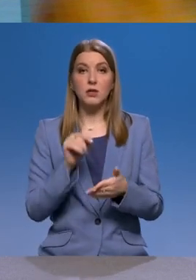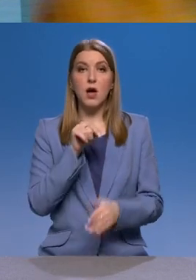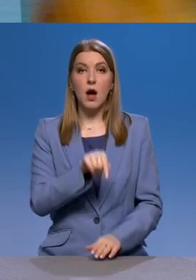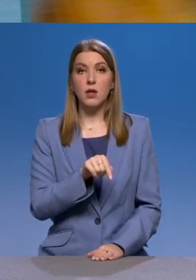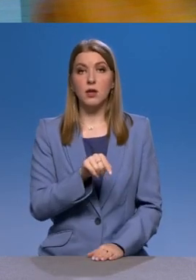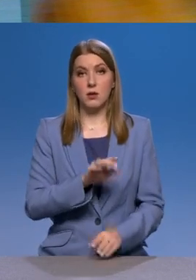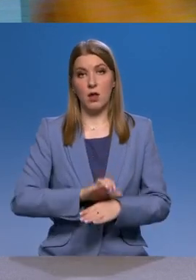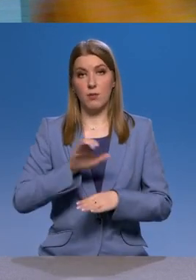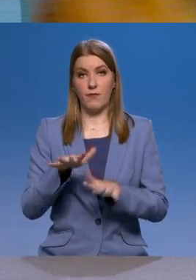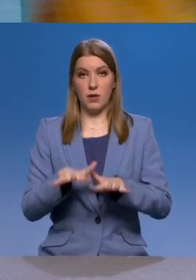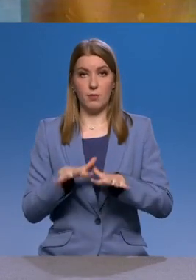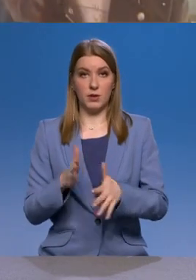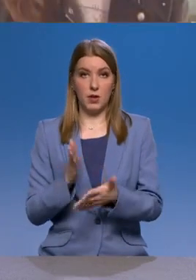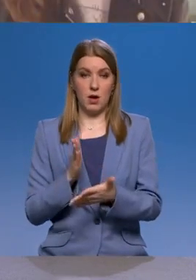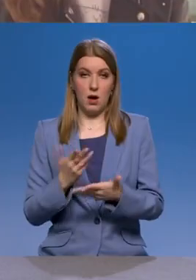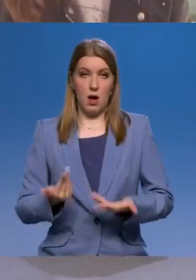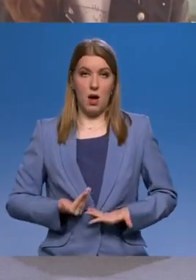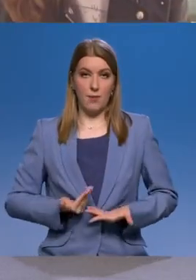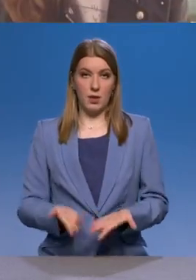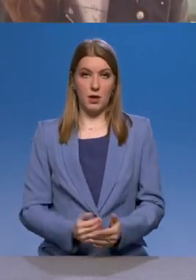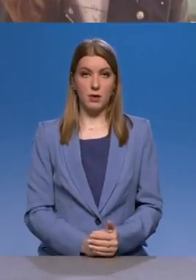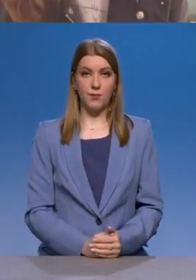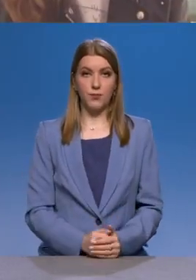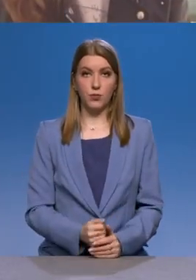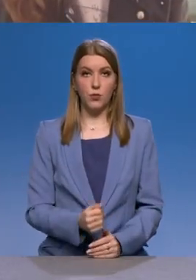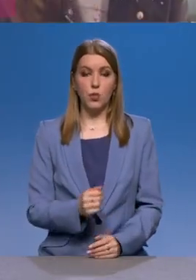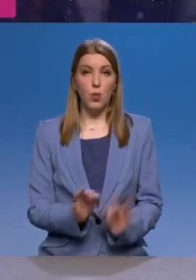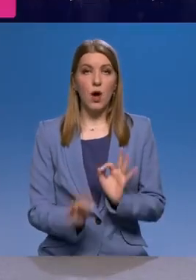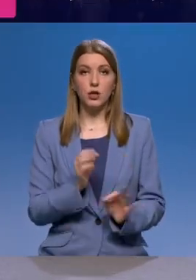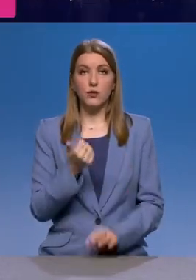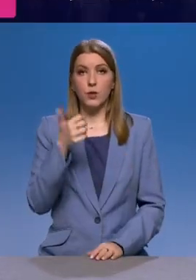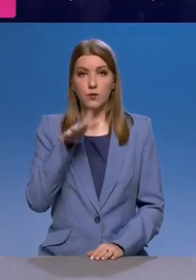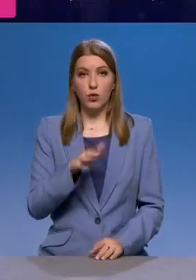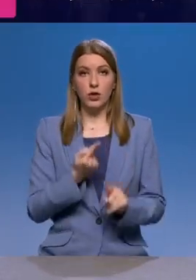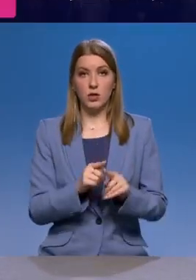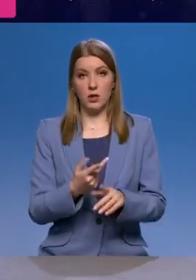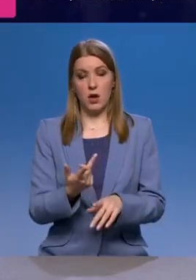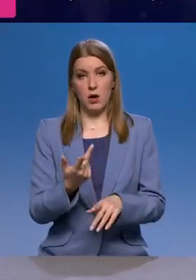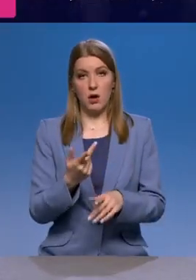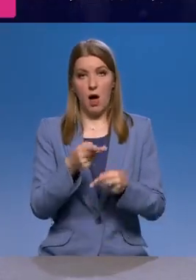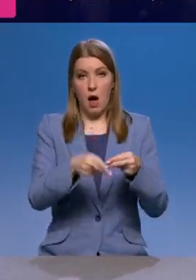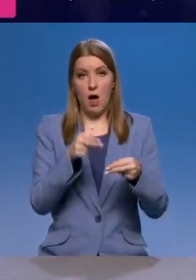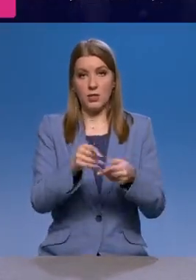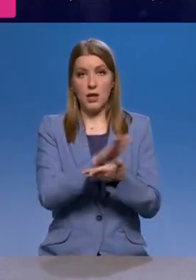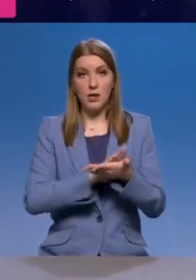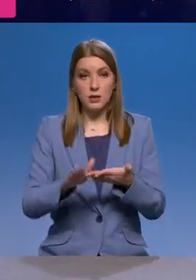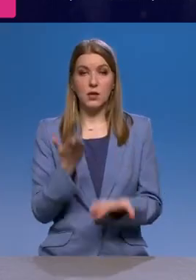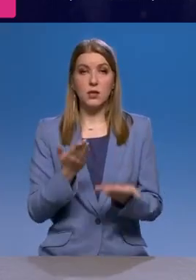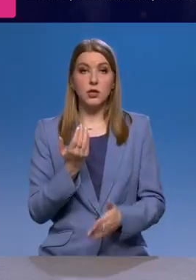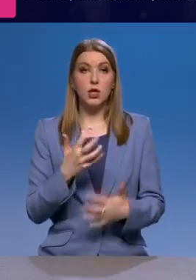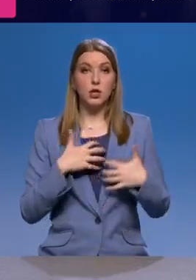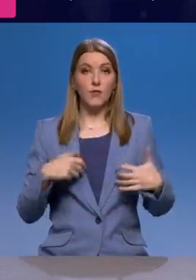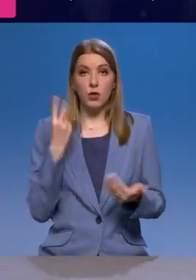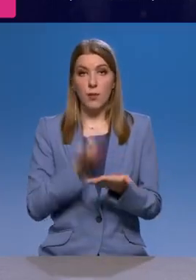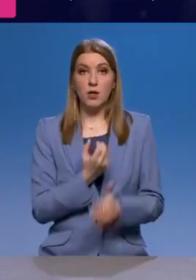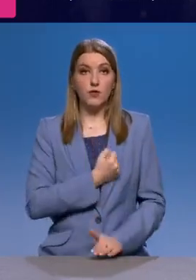обитания. Вот, но в первую очередь это стерилизация, конечно. Если животное проявляет признаки агрессии, то, согласно законодательству, оно